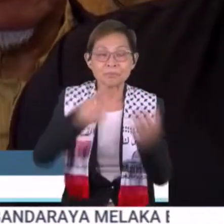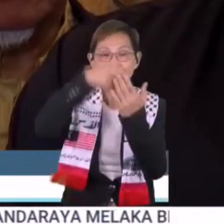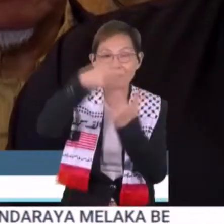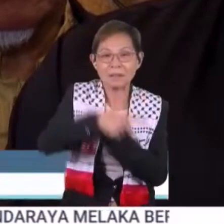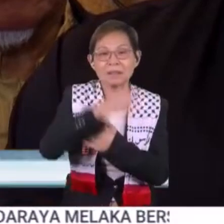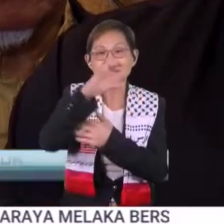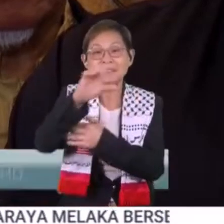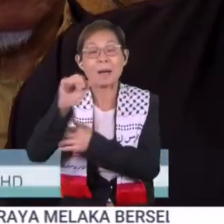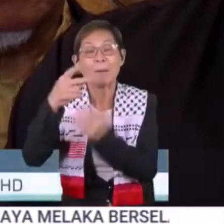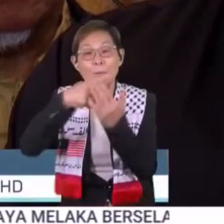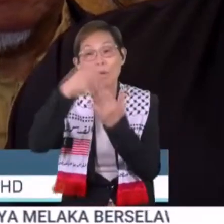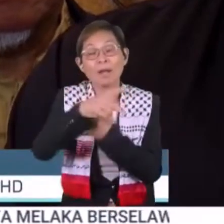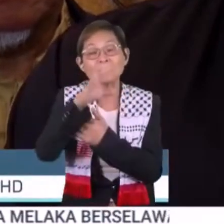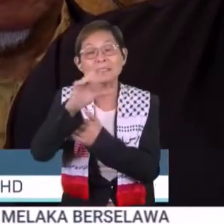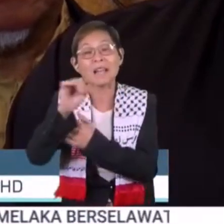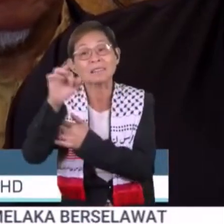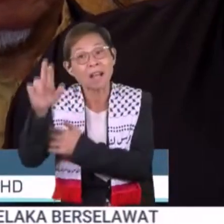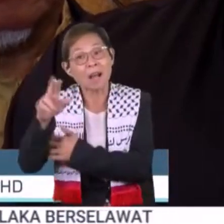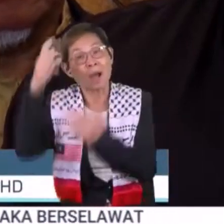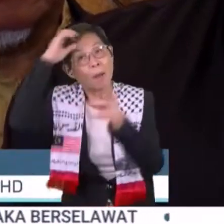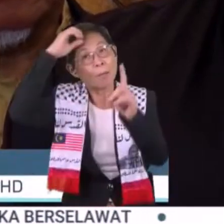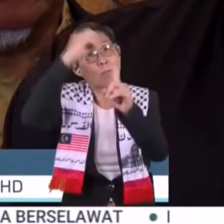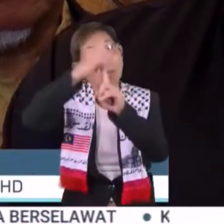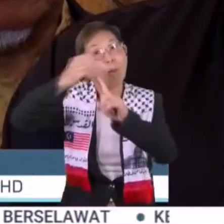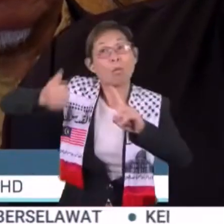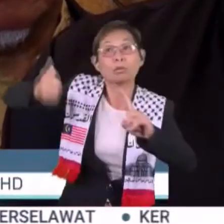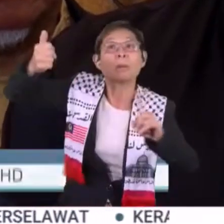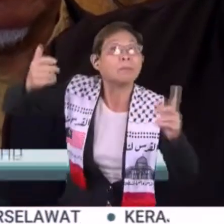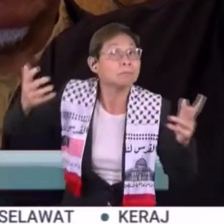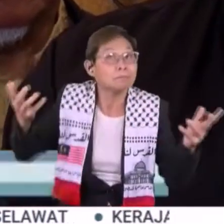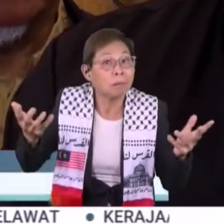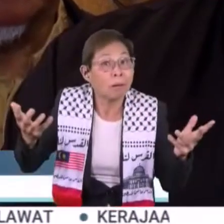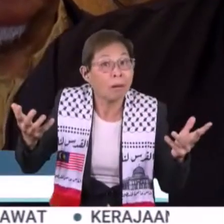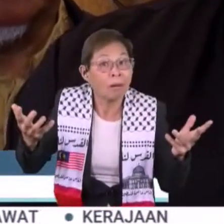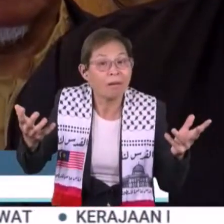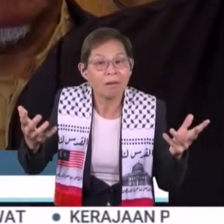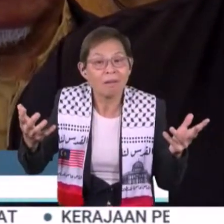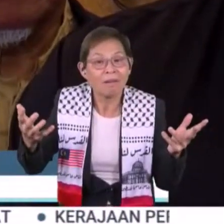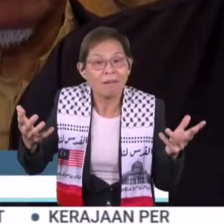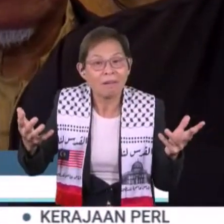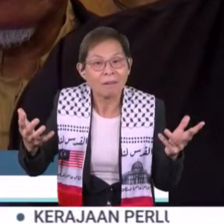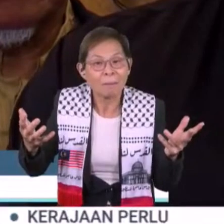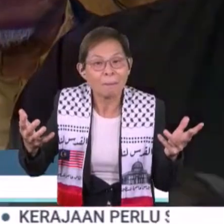Program CSR ini matlamatnya, objektif utamanya ialah supaya